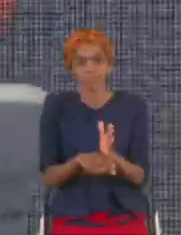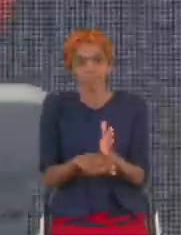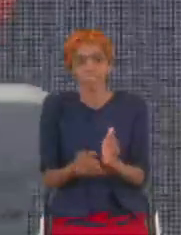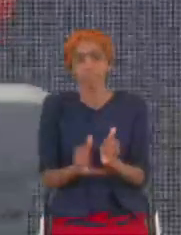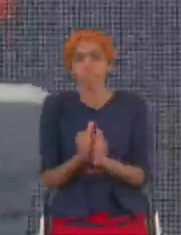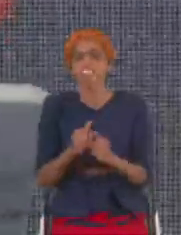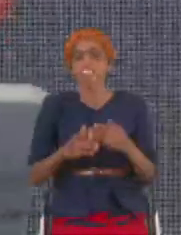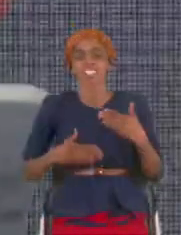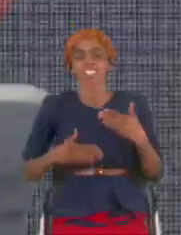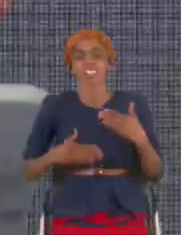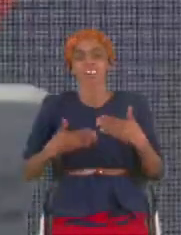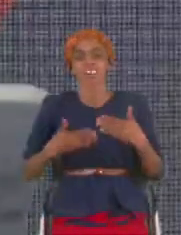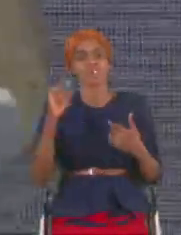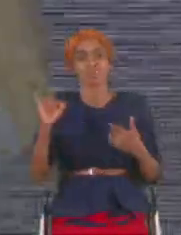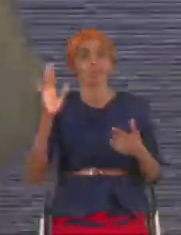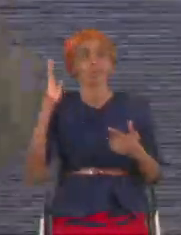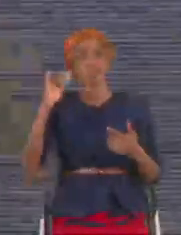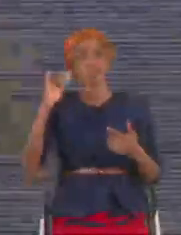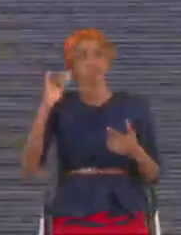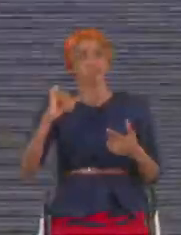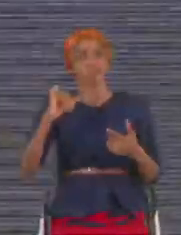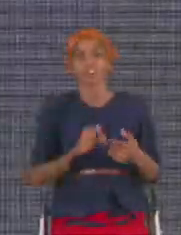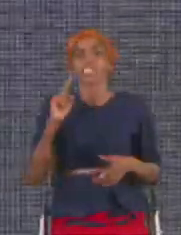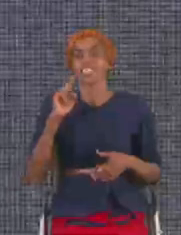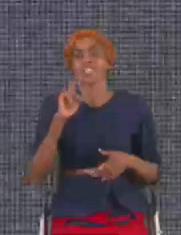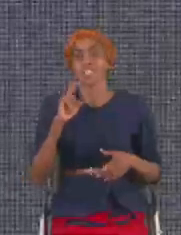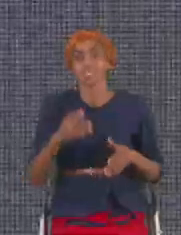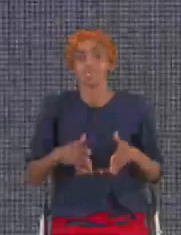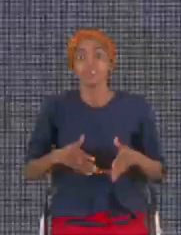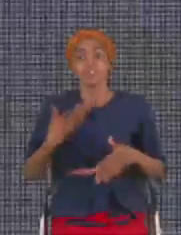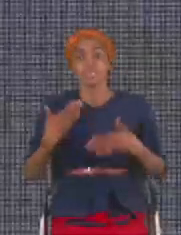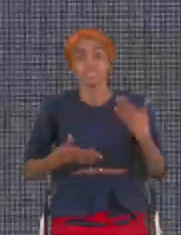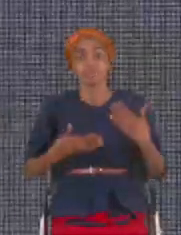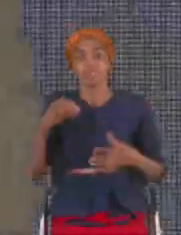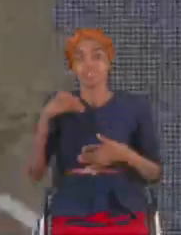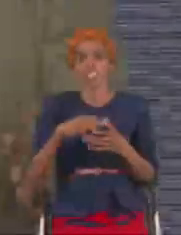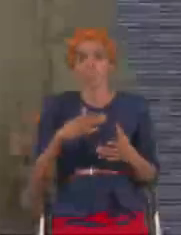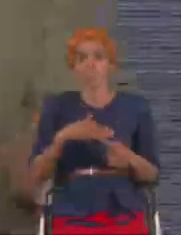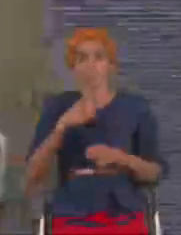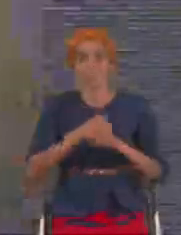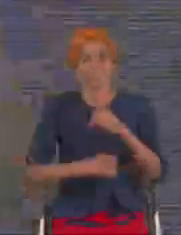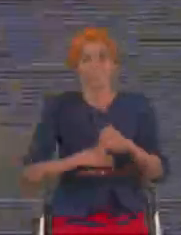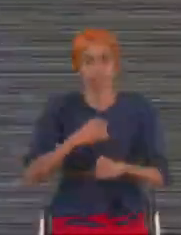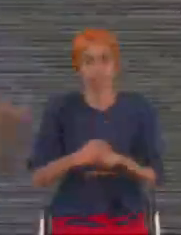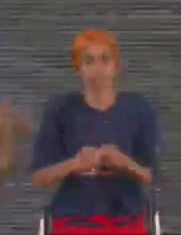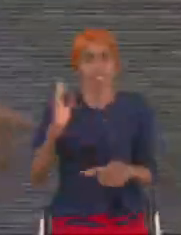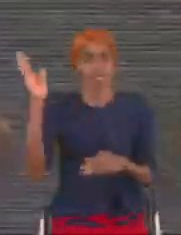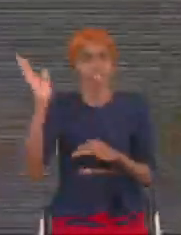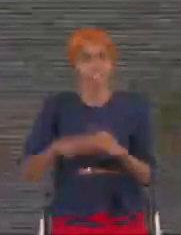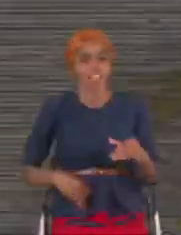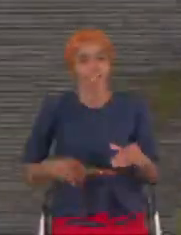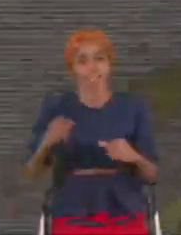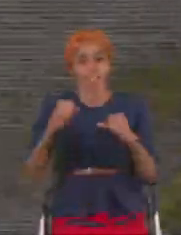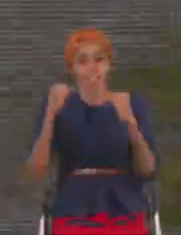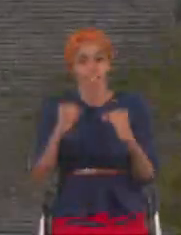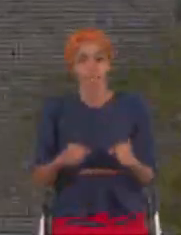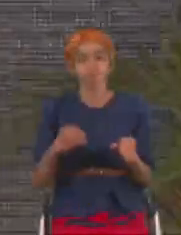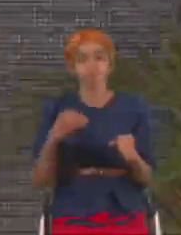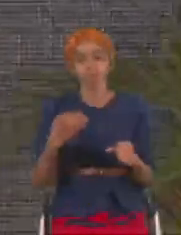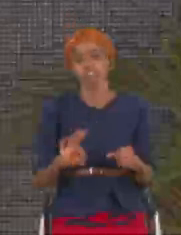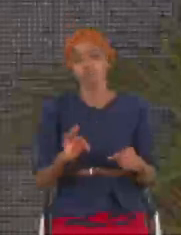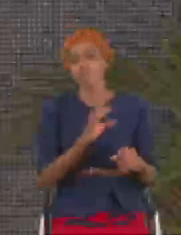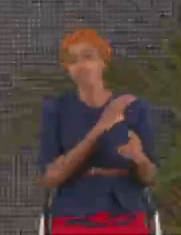je me glorifie ferait donc bien plus volontiers de mes faiblesses a fait que la puissance de 10